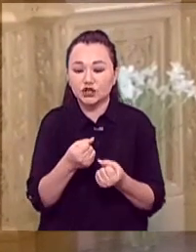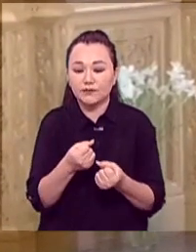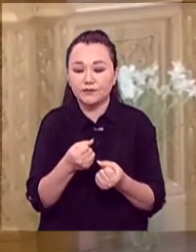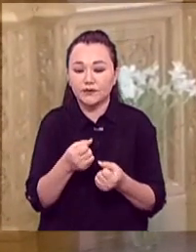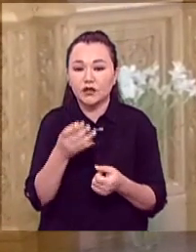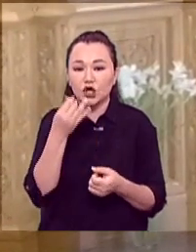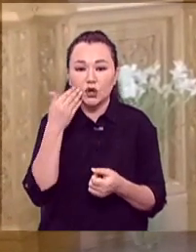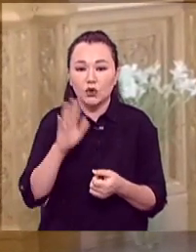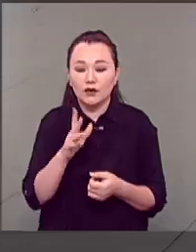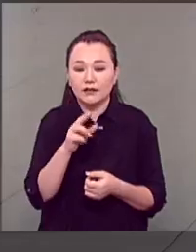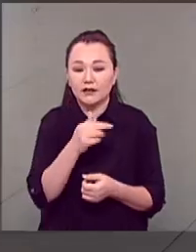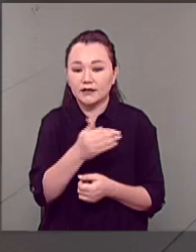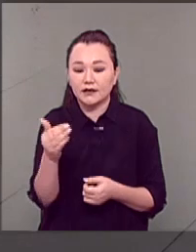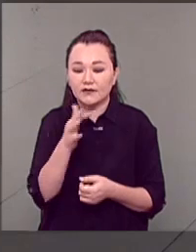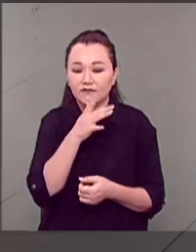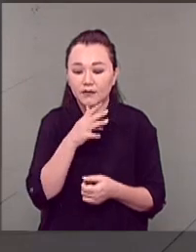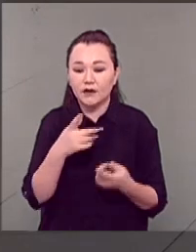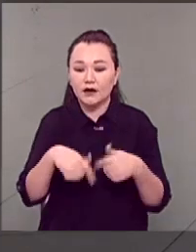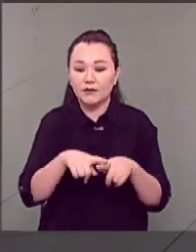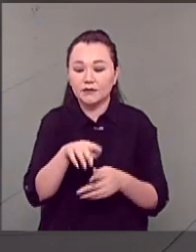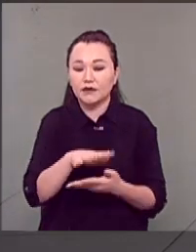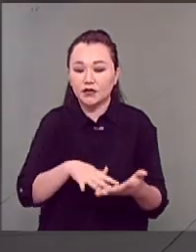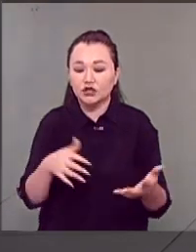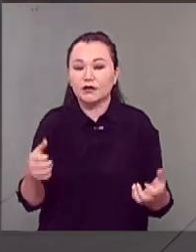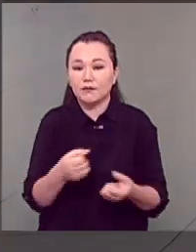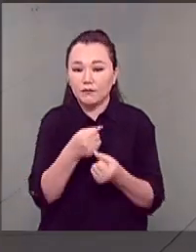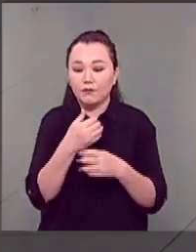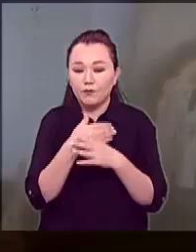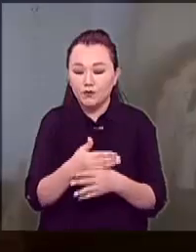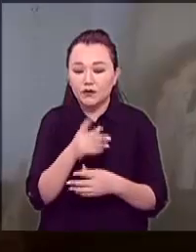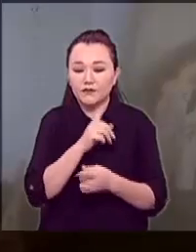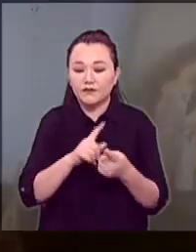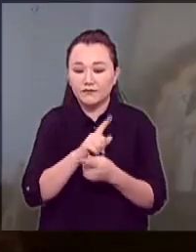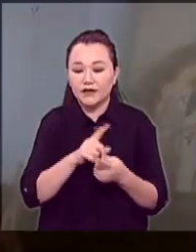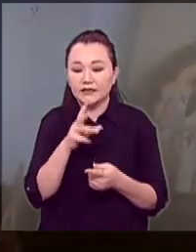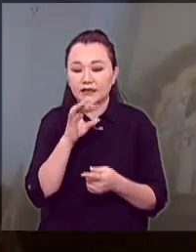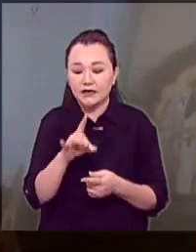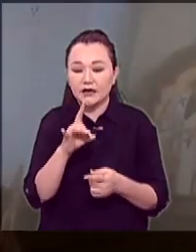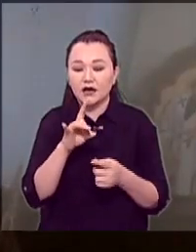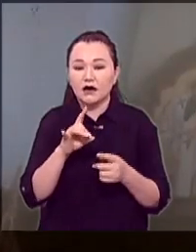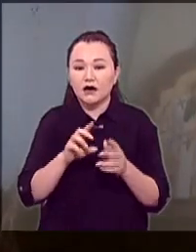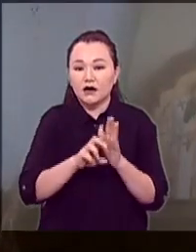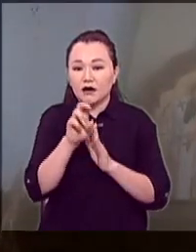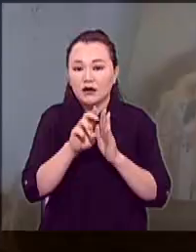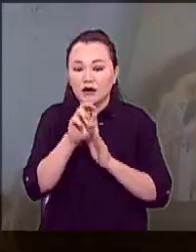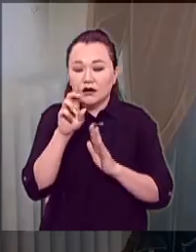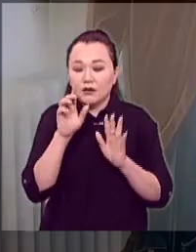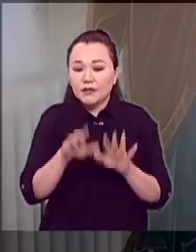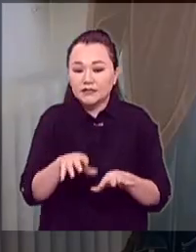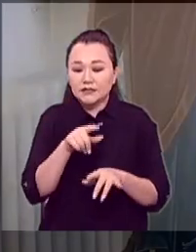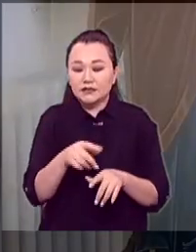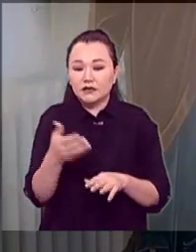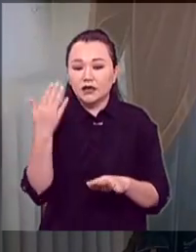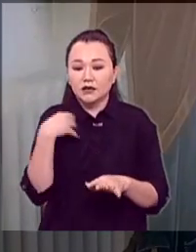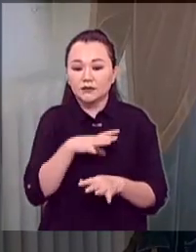нелегкая для них время в компании продолжают оказывать помощь и в обновлении интерьера андреевского кафедрального собора ранее